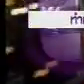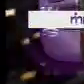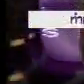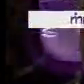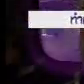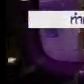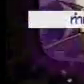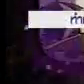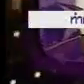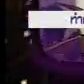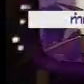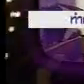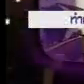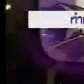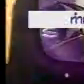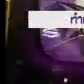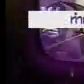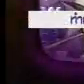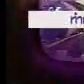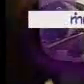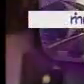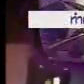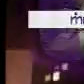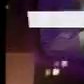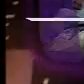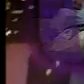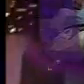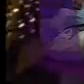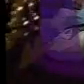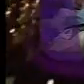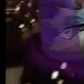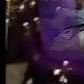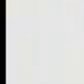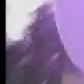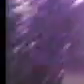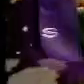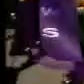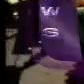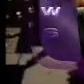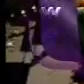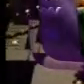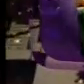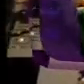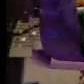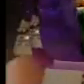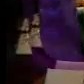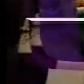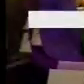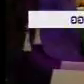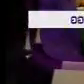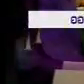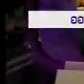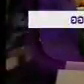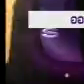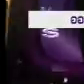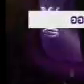ขณะที่ผู้ประกอบการท่องเที่ยวเชื่อพิษไข้หวัดใหญ่ทำฟื้นตัวช้ากว่าที่คาดออสเตรเลียเตรียมปิดประเ